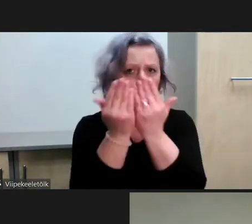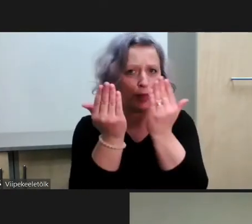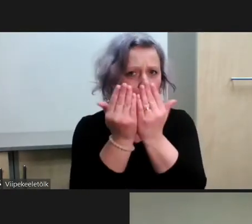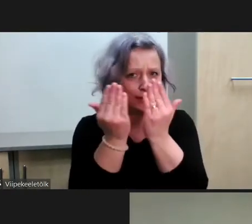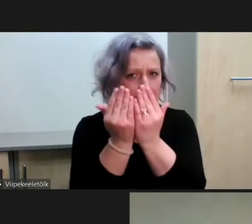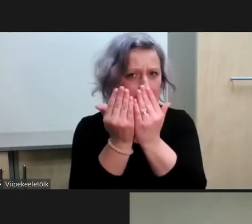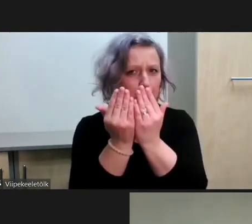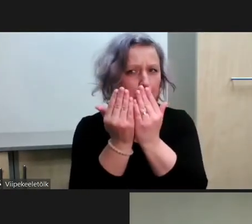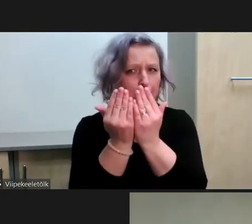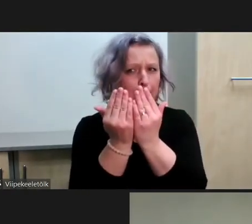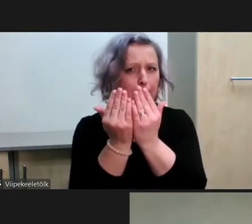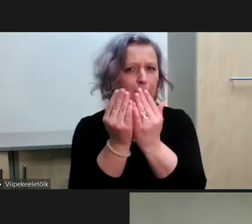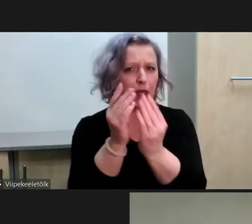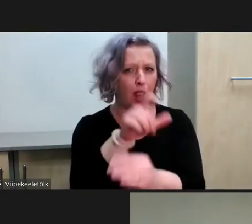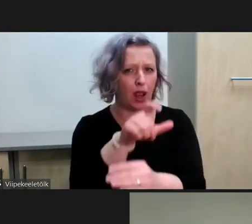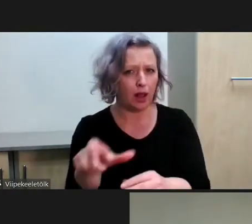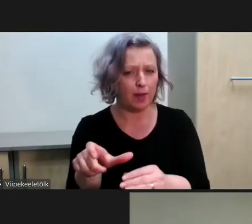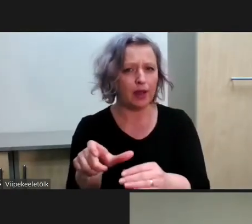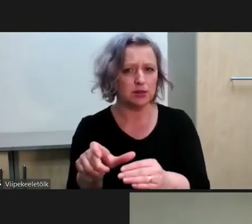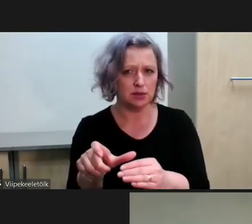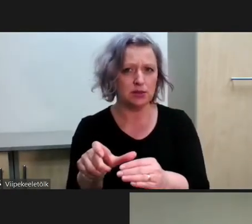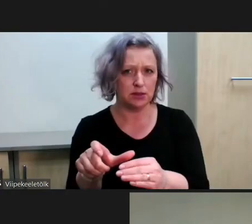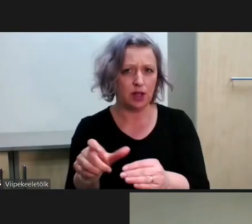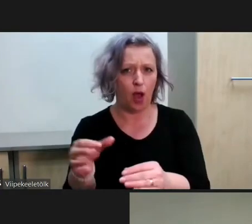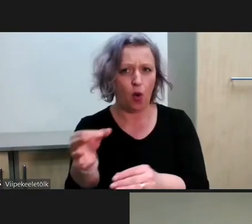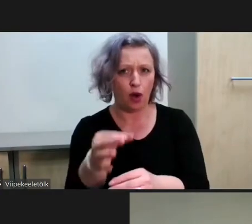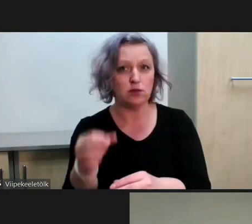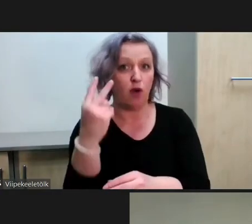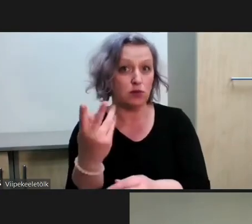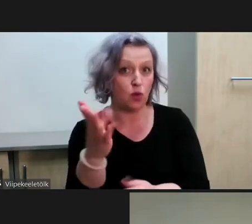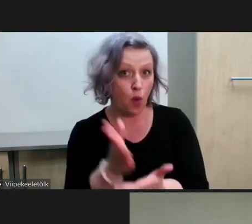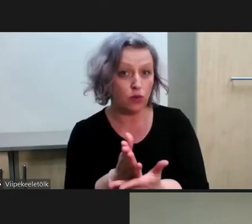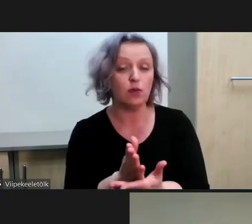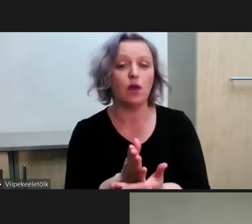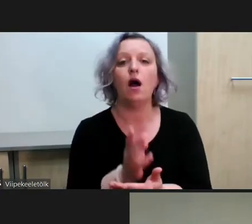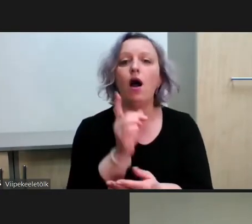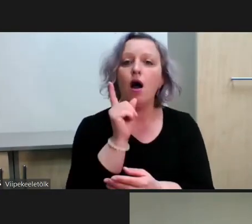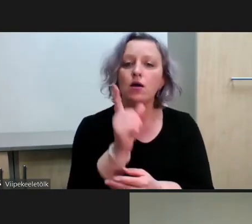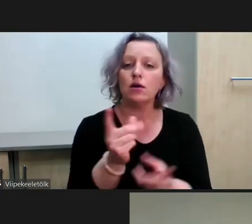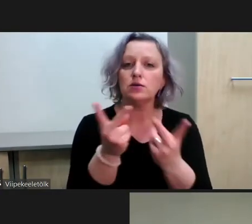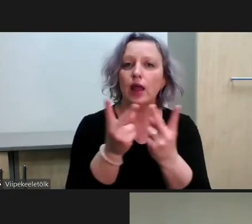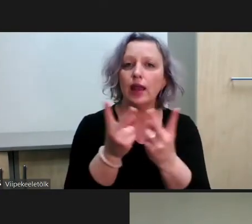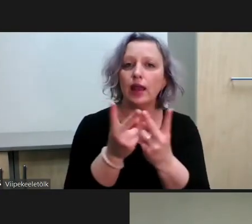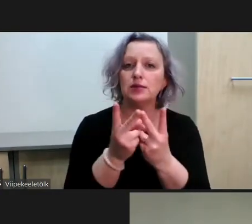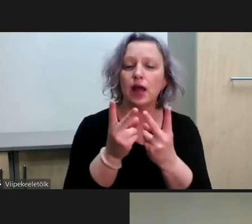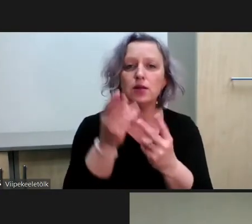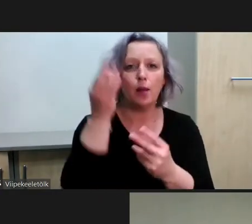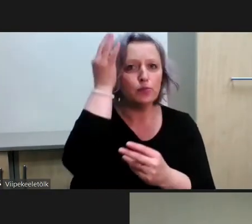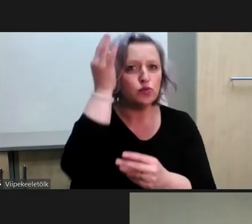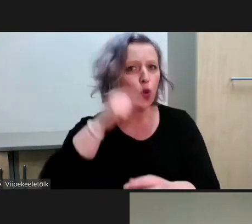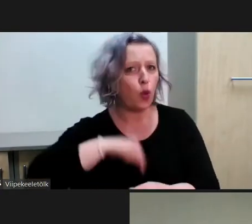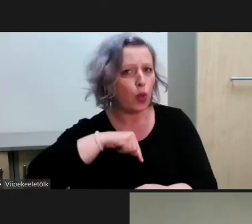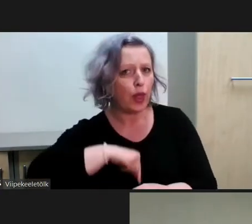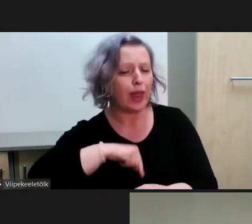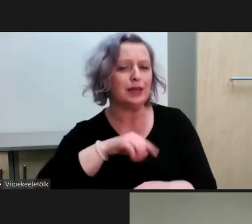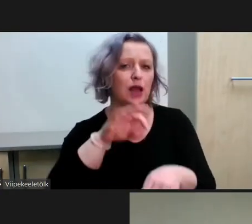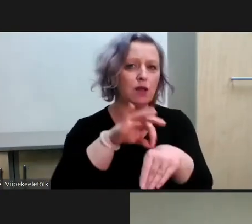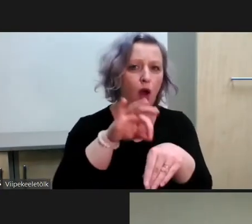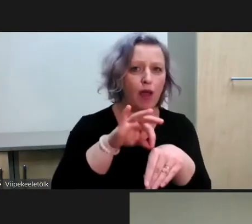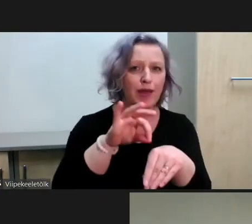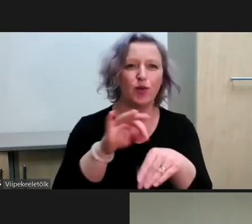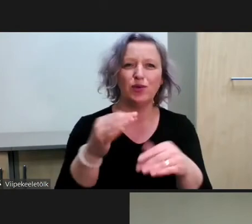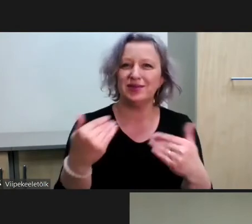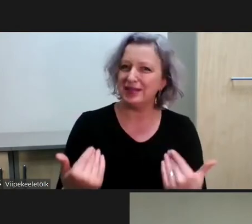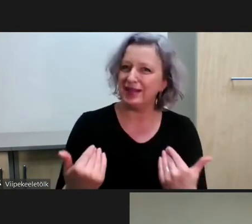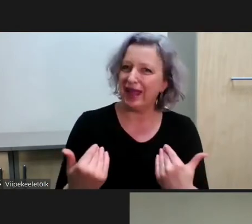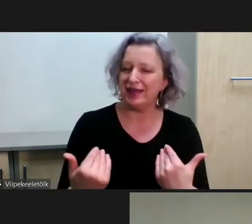autismiga inimesi koondavat organisatsiooni, aga sellised psüühilised haigused täna